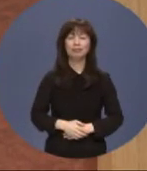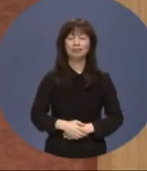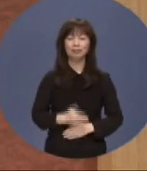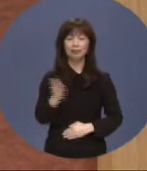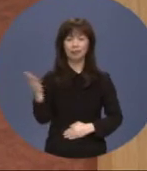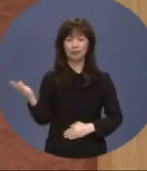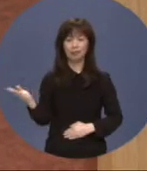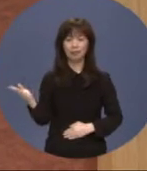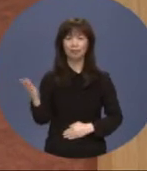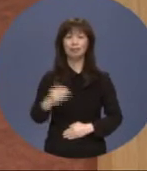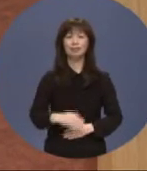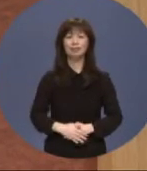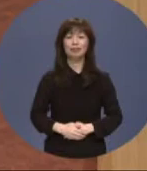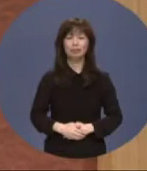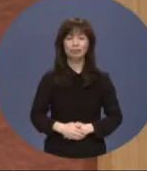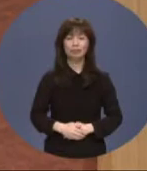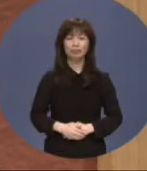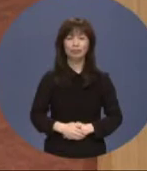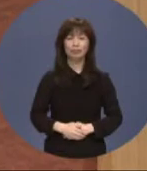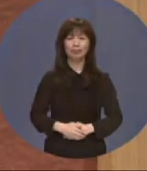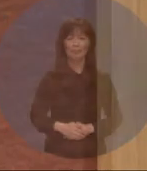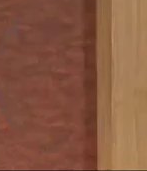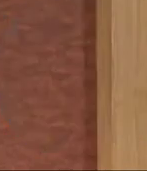では続いての話題です。